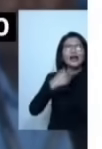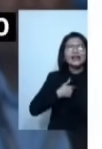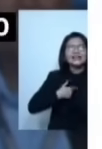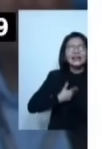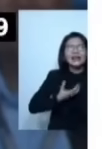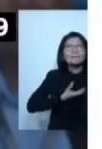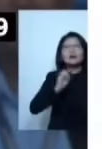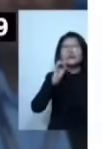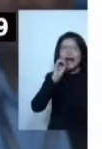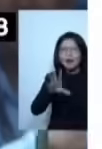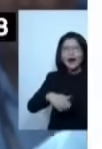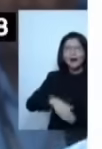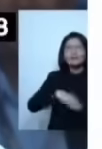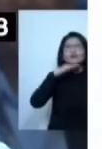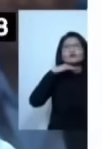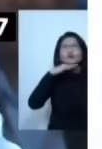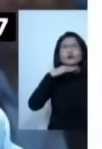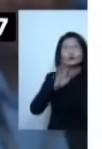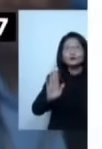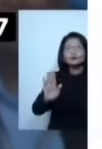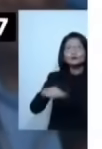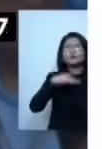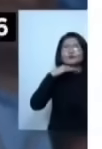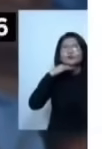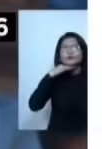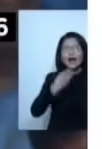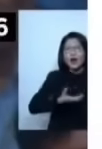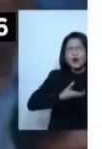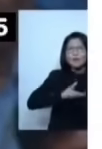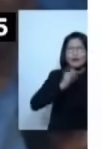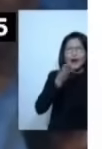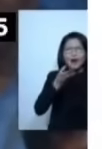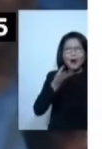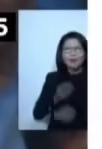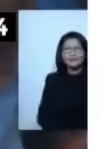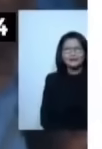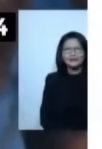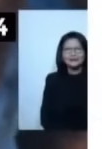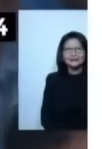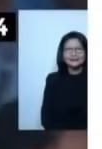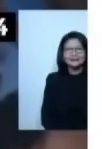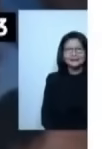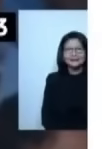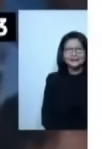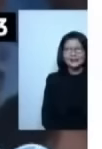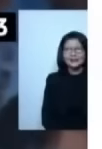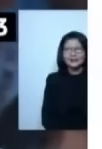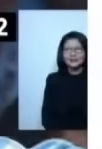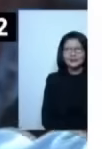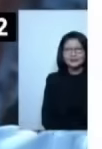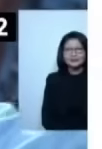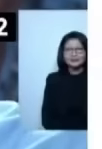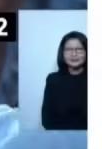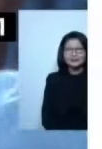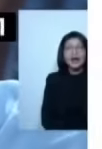anggotanya untuk hadir sehingga saat ini memang terdapat lebih dari 400 orang yang hadir nonton dan menyaksikan langsung